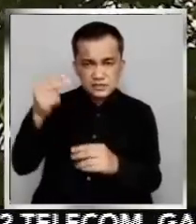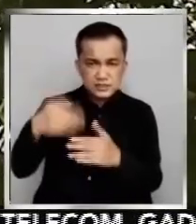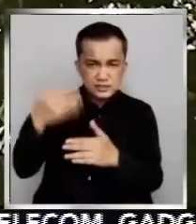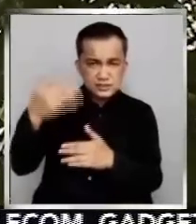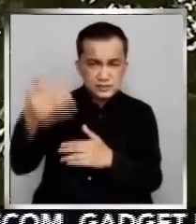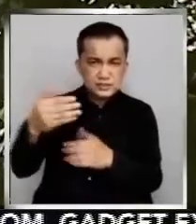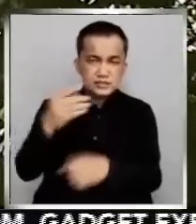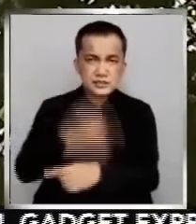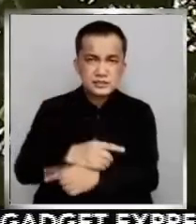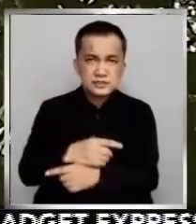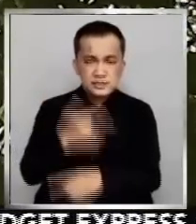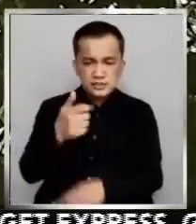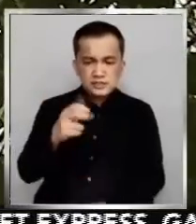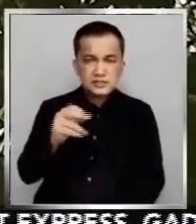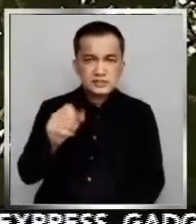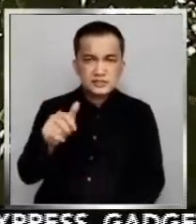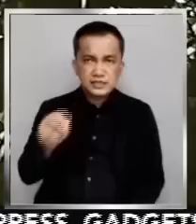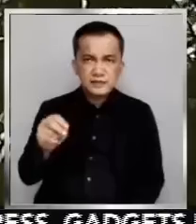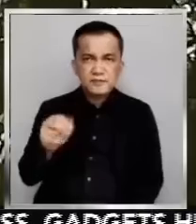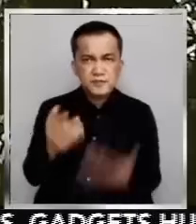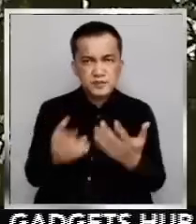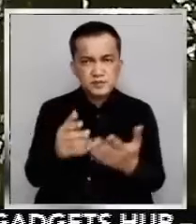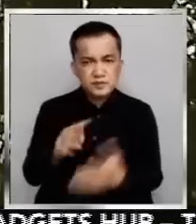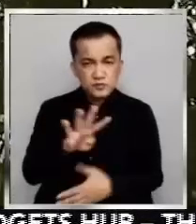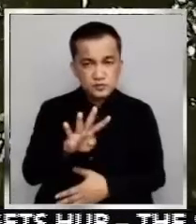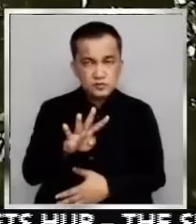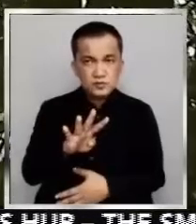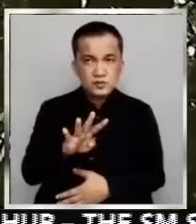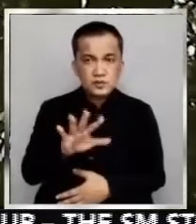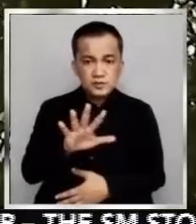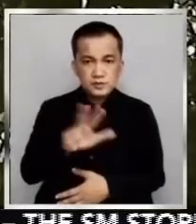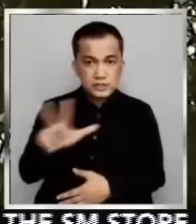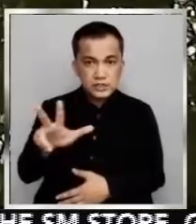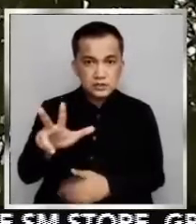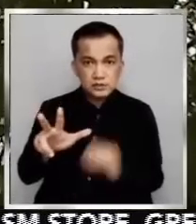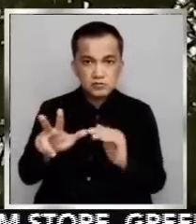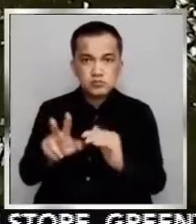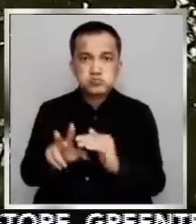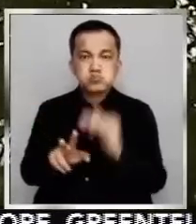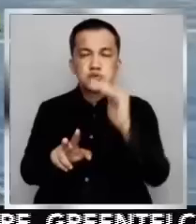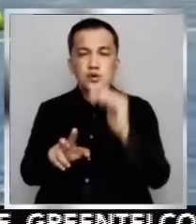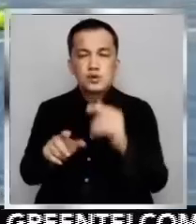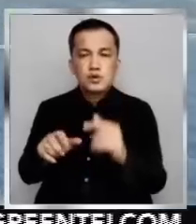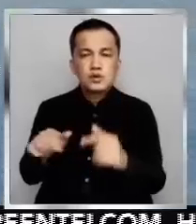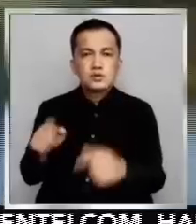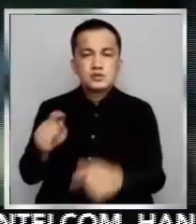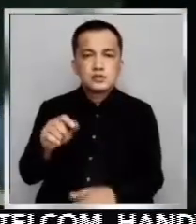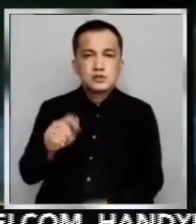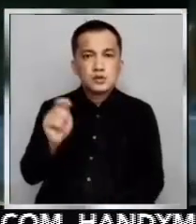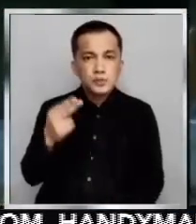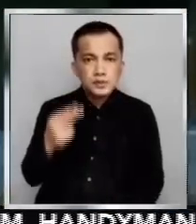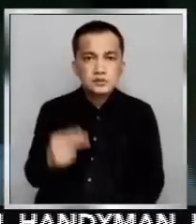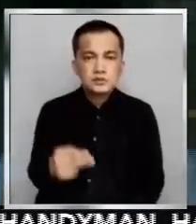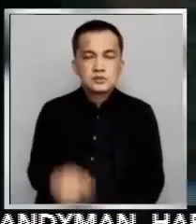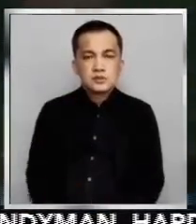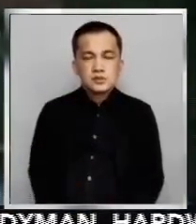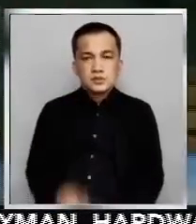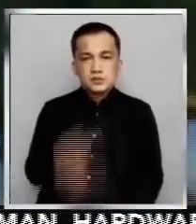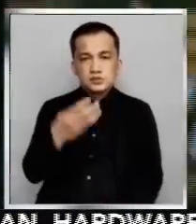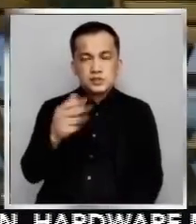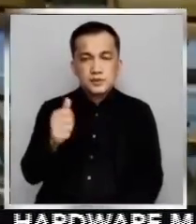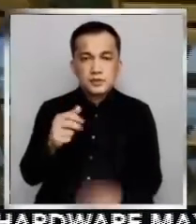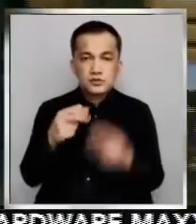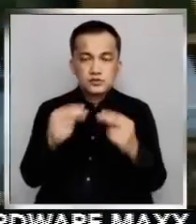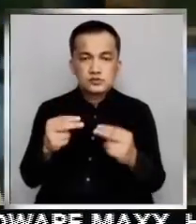General Santos City, na posibleng pumalo sa 53 degrees Celsius ang heat index sa Webes. Para sa GMA Integrated News,